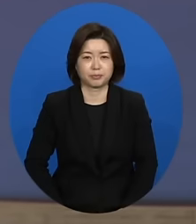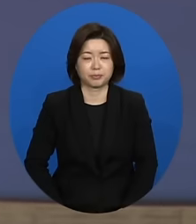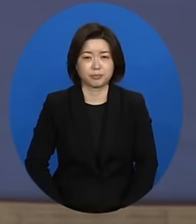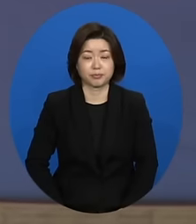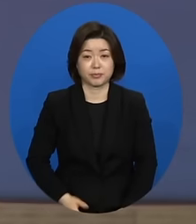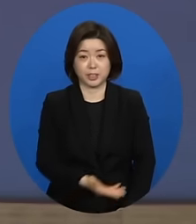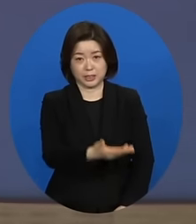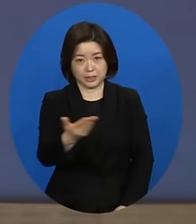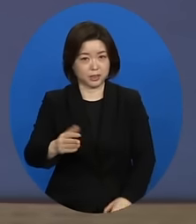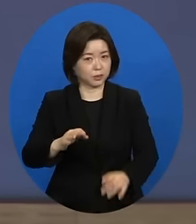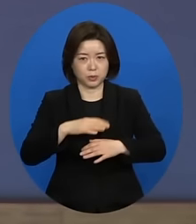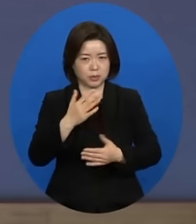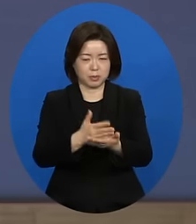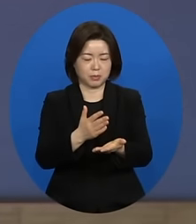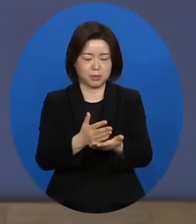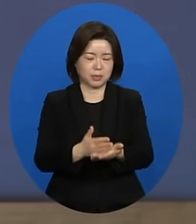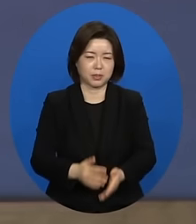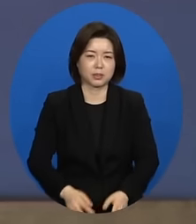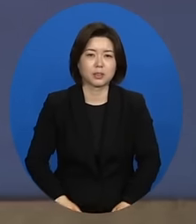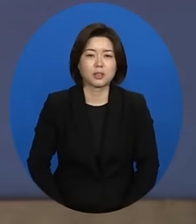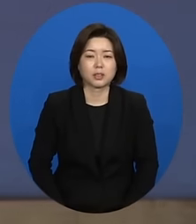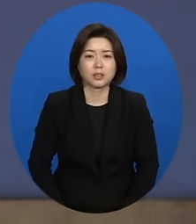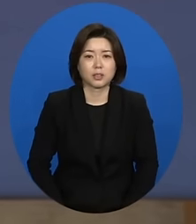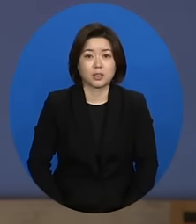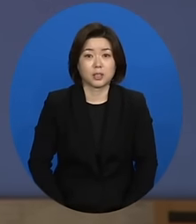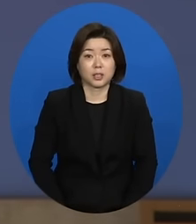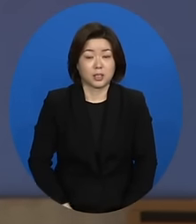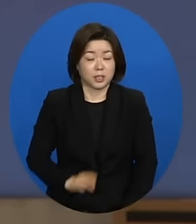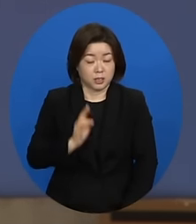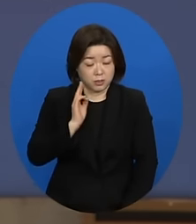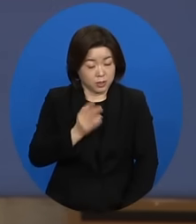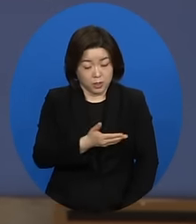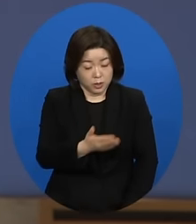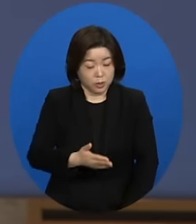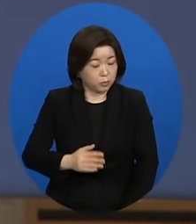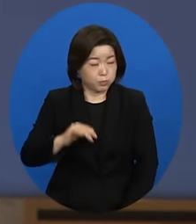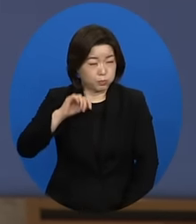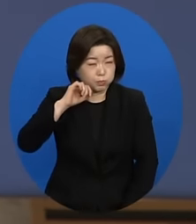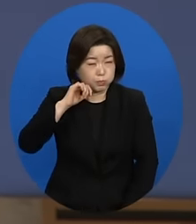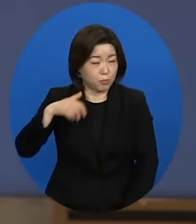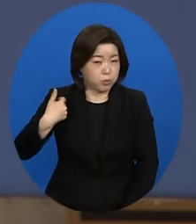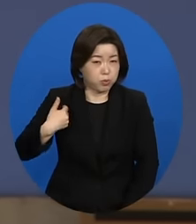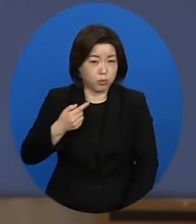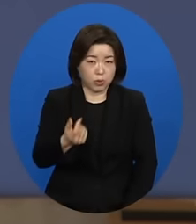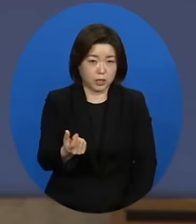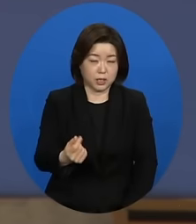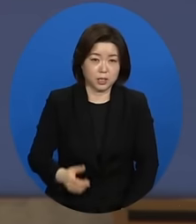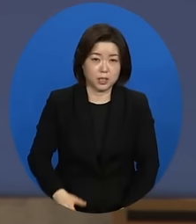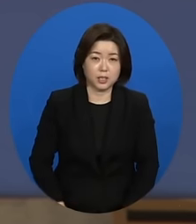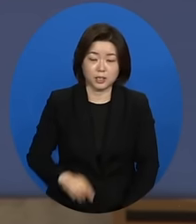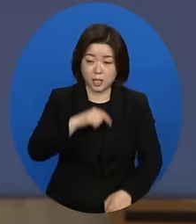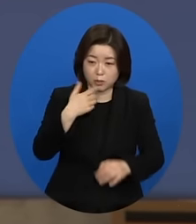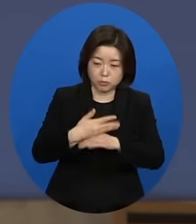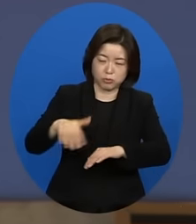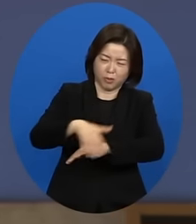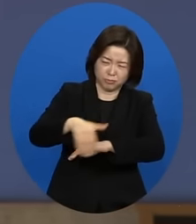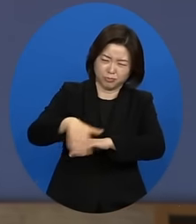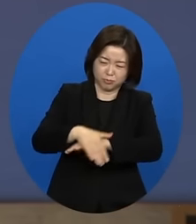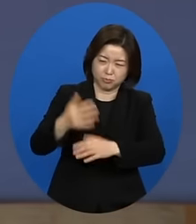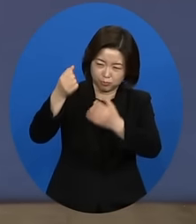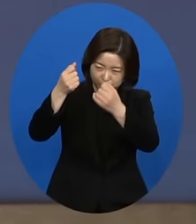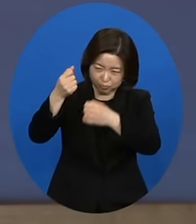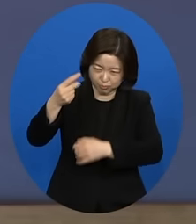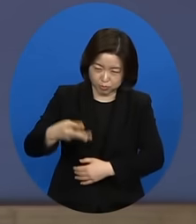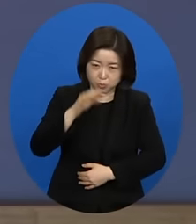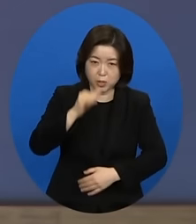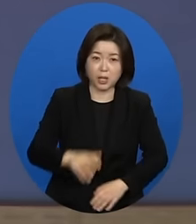여러분 놀라지 마세요. 너무 여러분들이 몰라. 저는 북한을 드나들었어요.